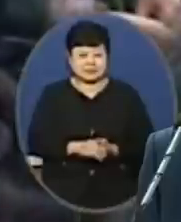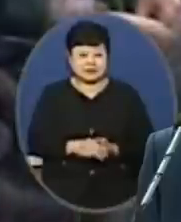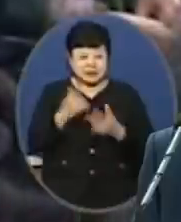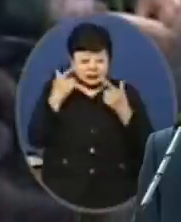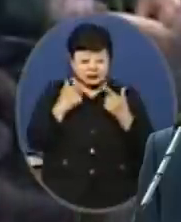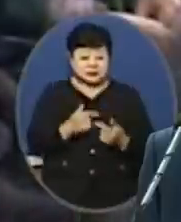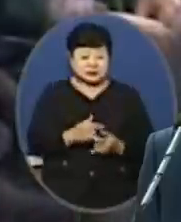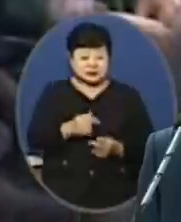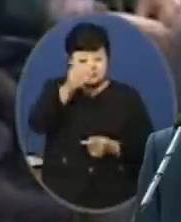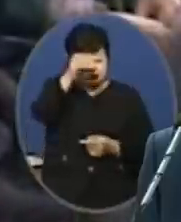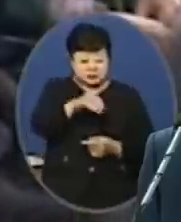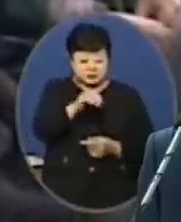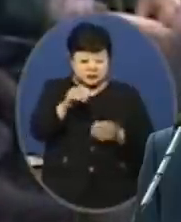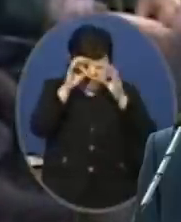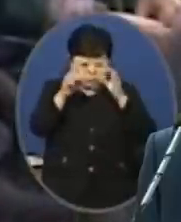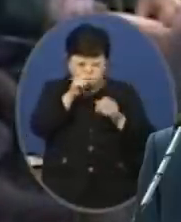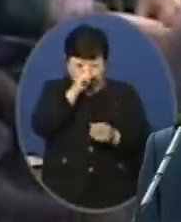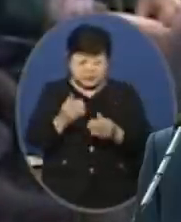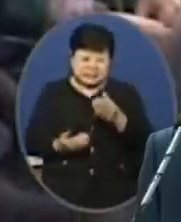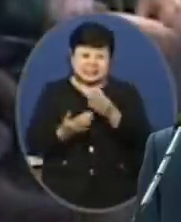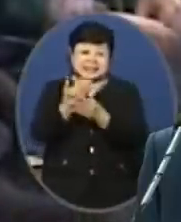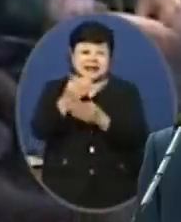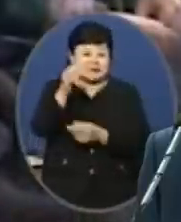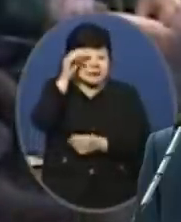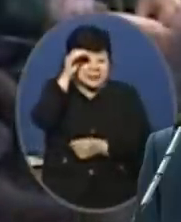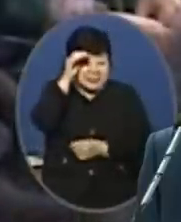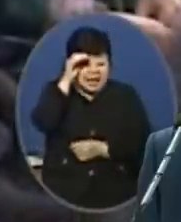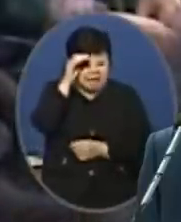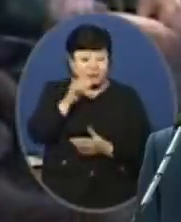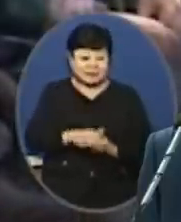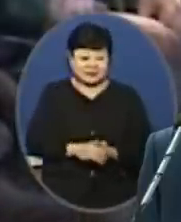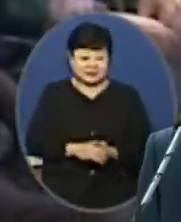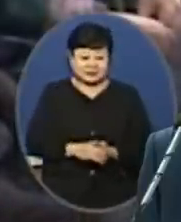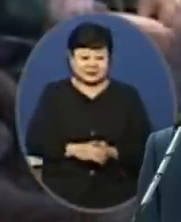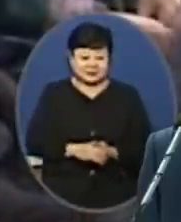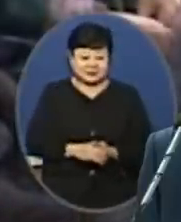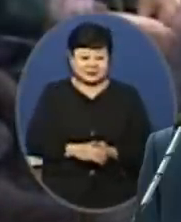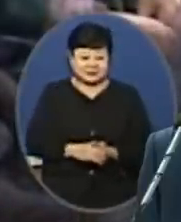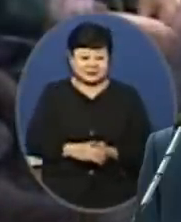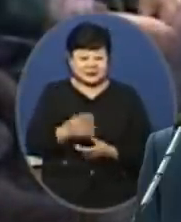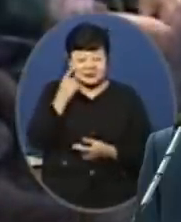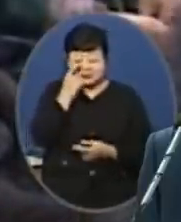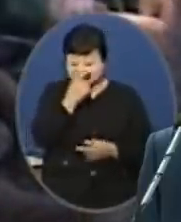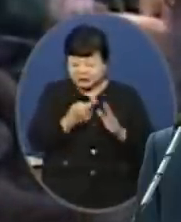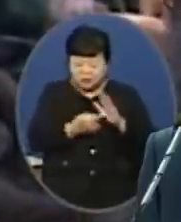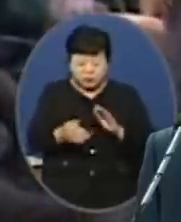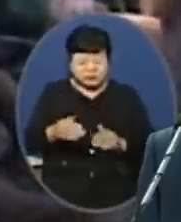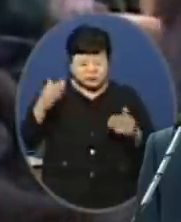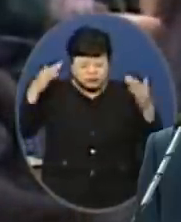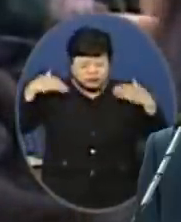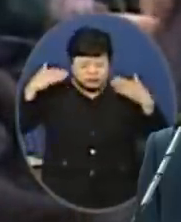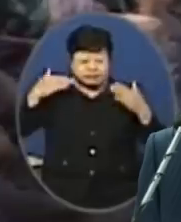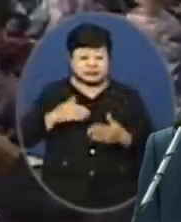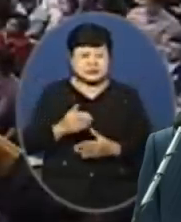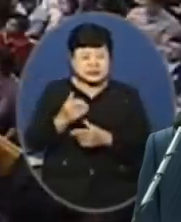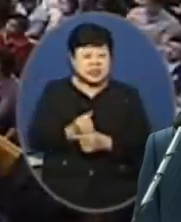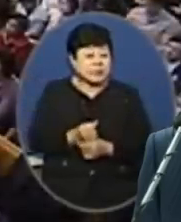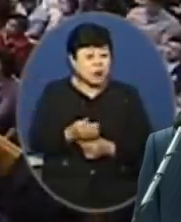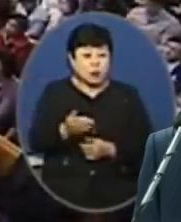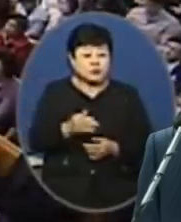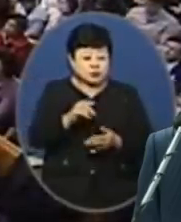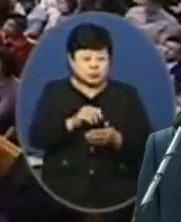늘 십자가를 바라보고 좋은 일이 일어날 것을 기대하고 그도 눈에는 아무 증거 안 보이고 귀에 뭐 소리 안 들리고 손에 잡힌 게